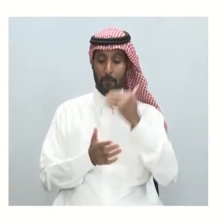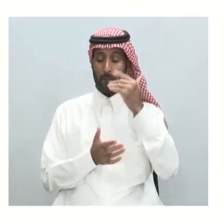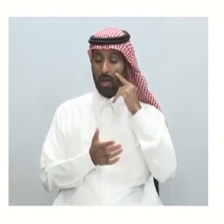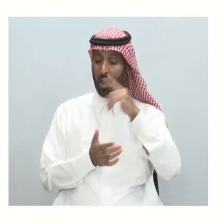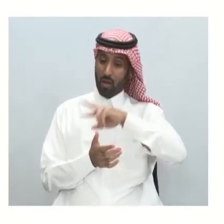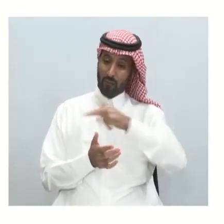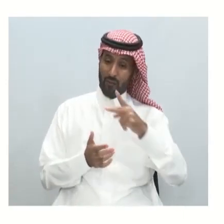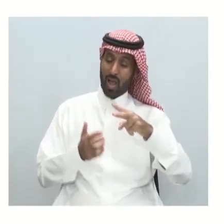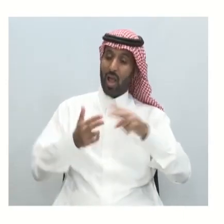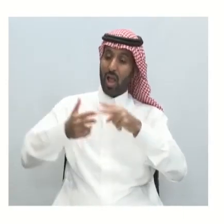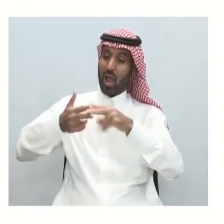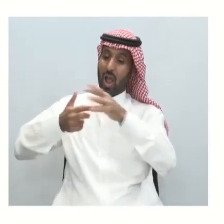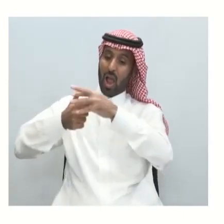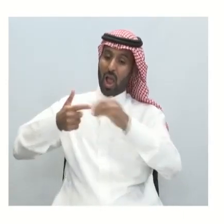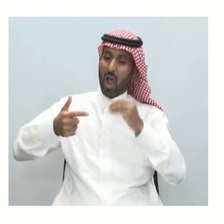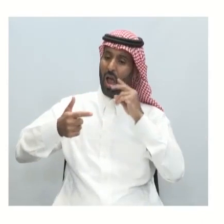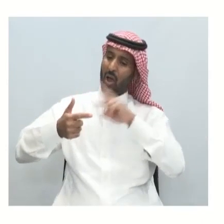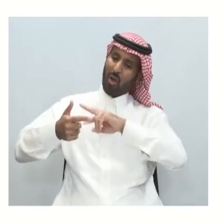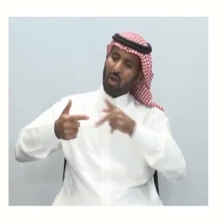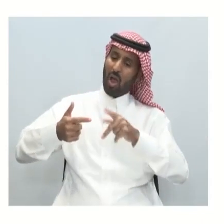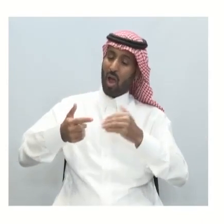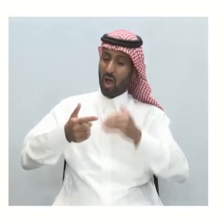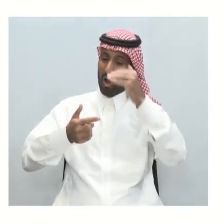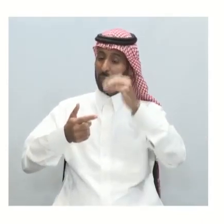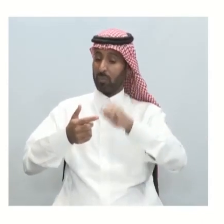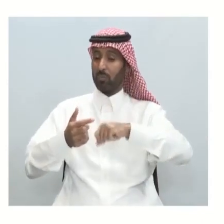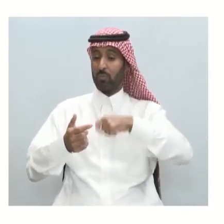فرق الكهروسالبيه اكبر من